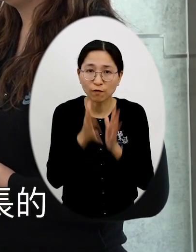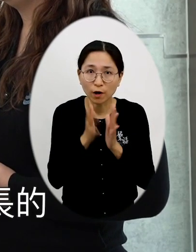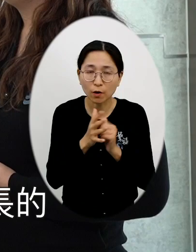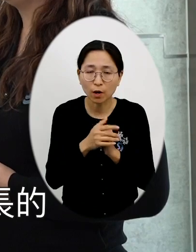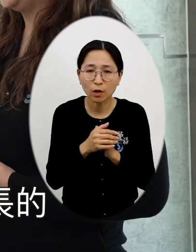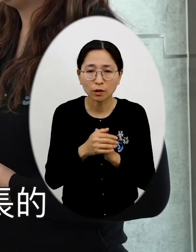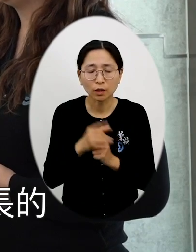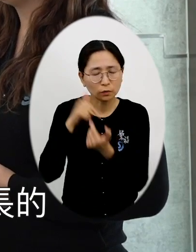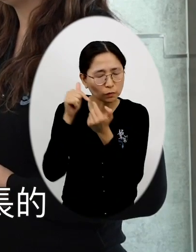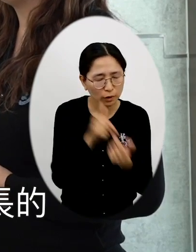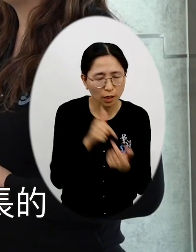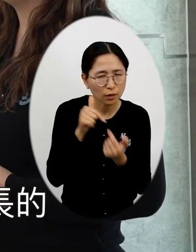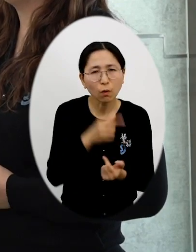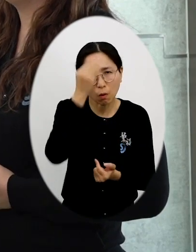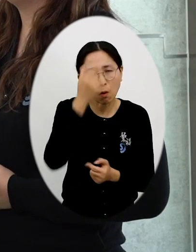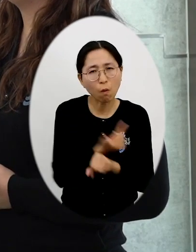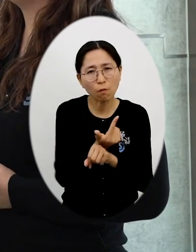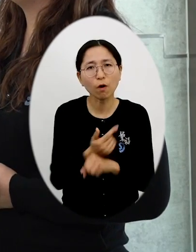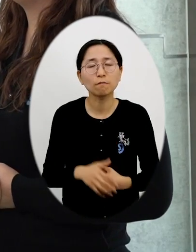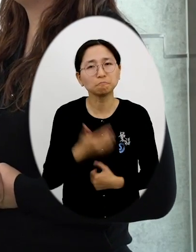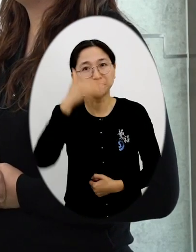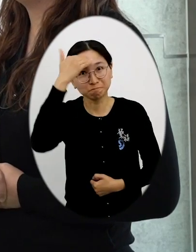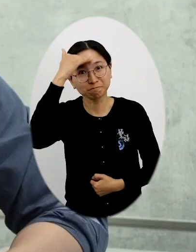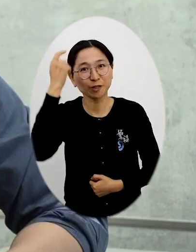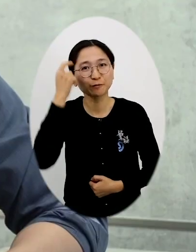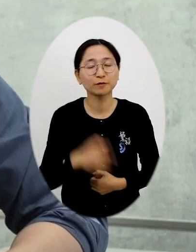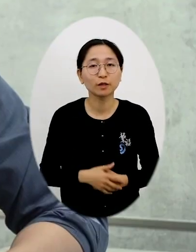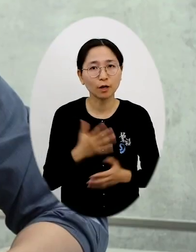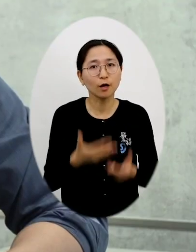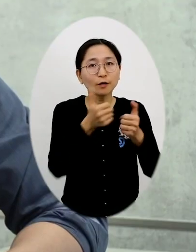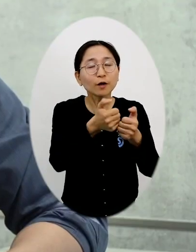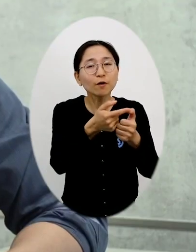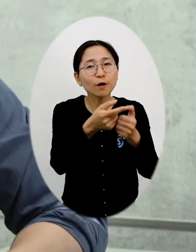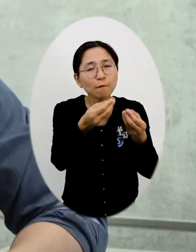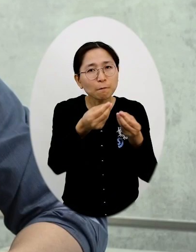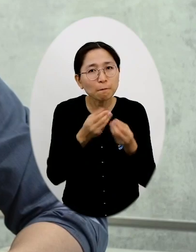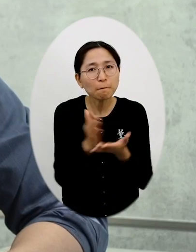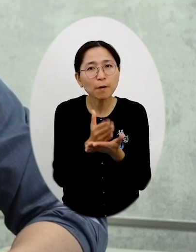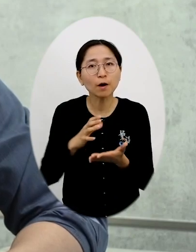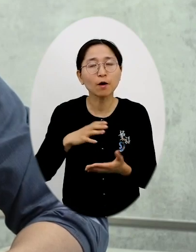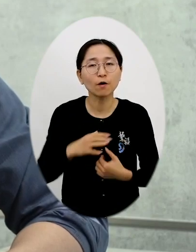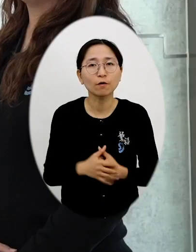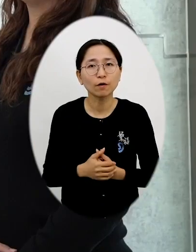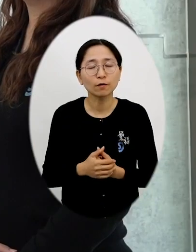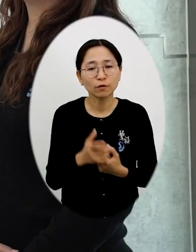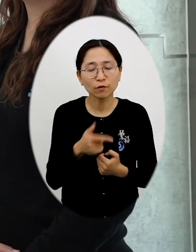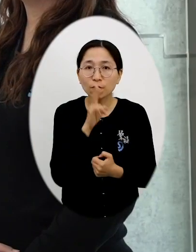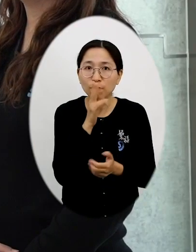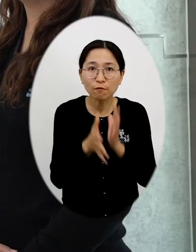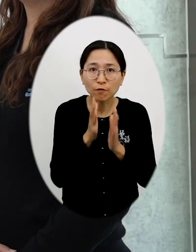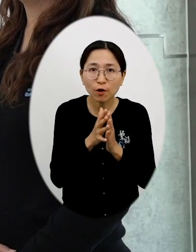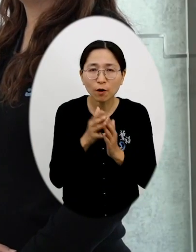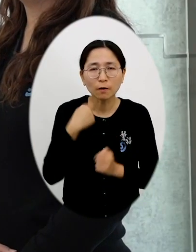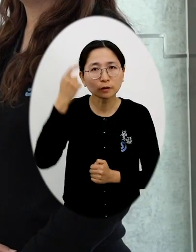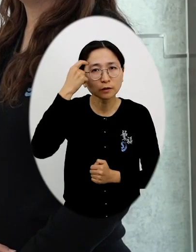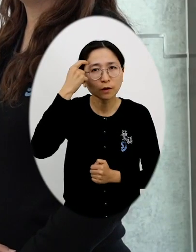傳譯員咧，條路係好漫長噶。 嗯哼，非常之明白。好 ，Rachel， 今日多謝曬你同我嘅分享啊，令我對於呢個手語